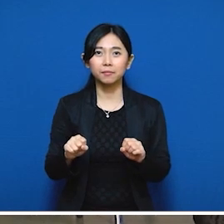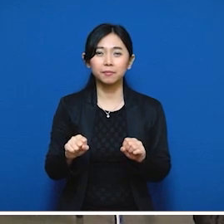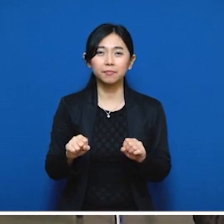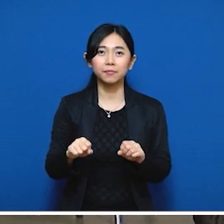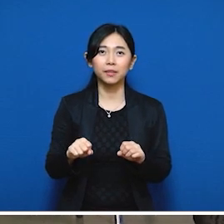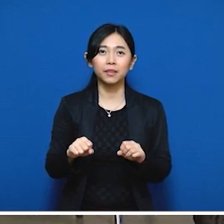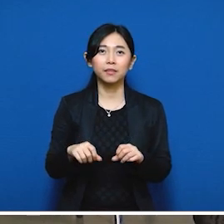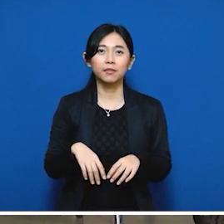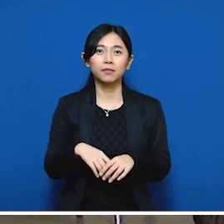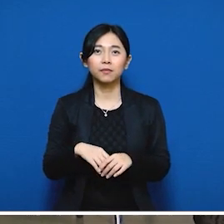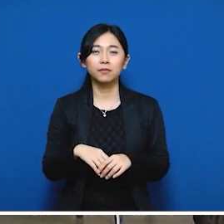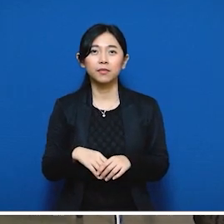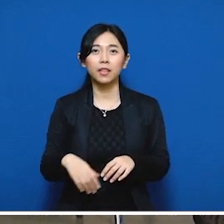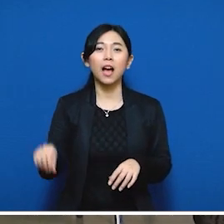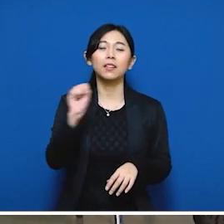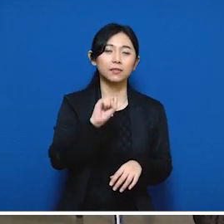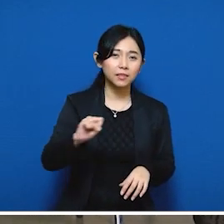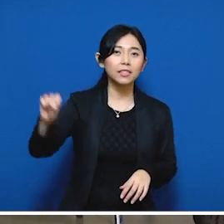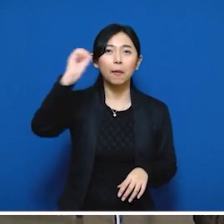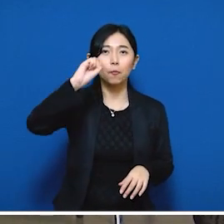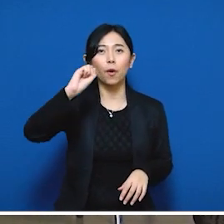diserap dari perkataan-perkataan Imam Eli.